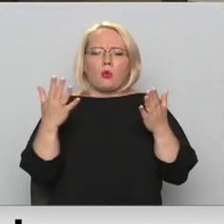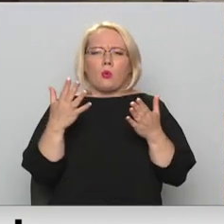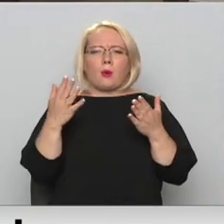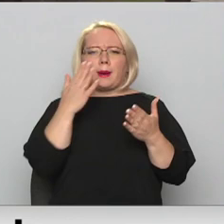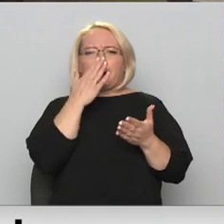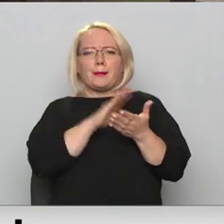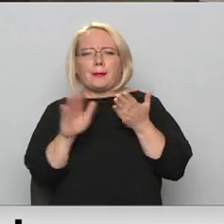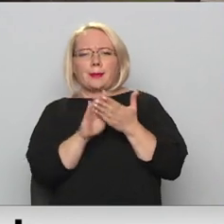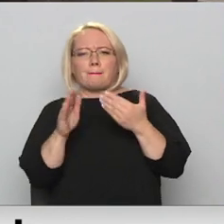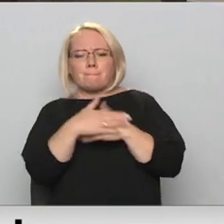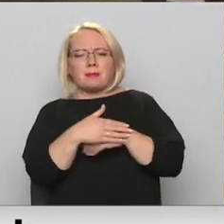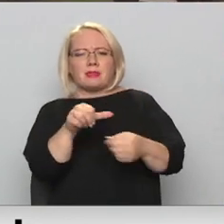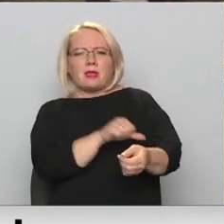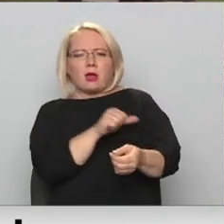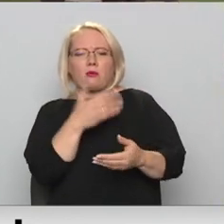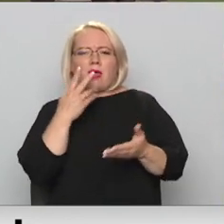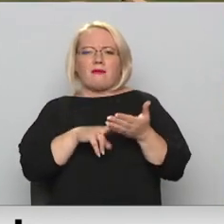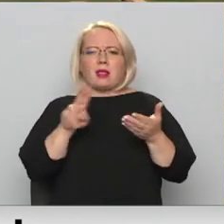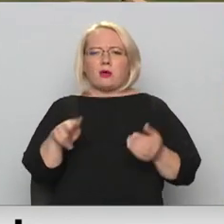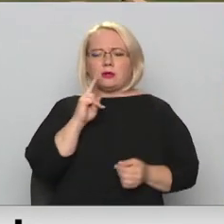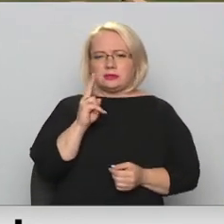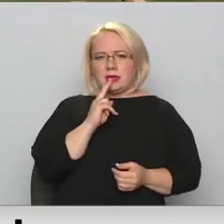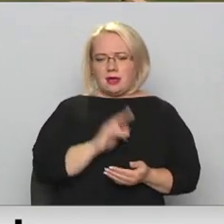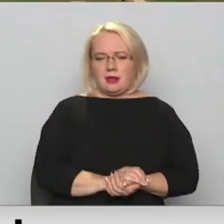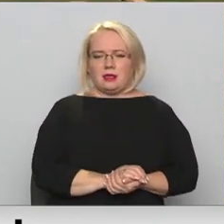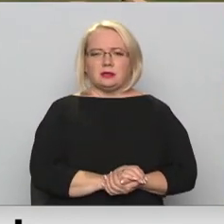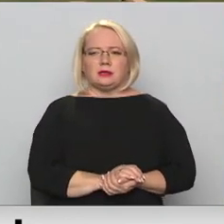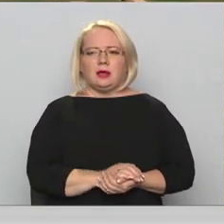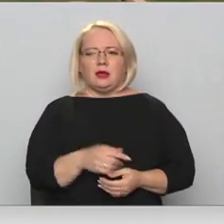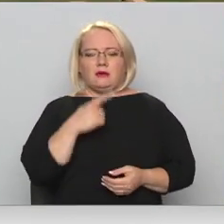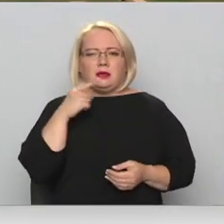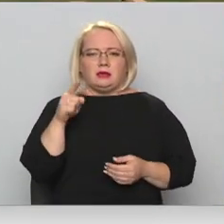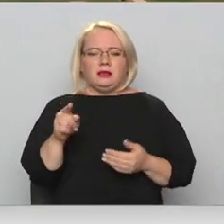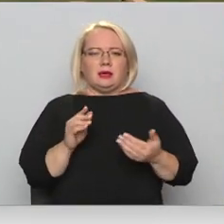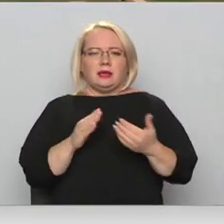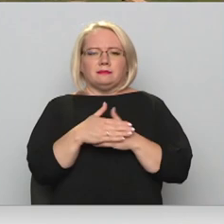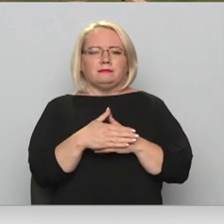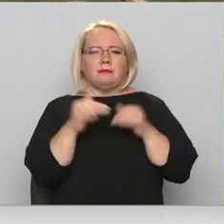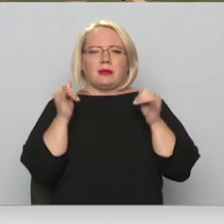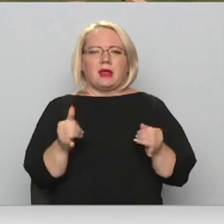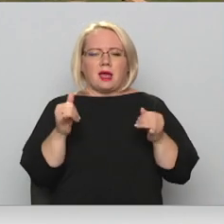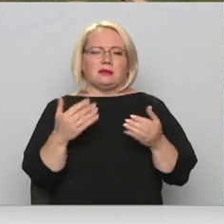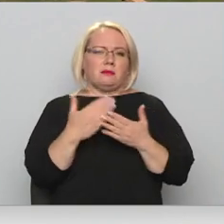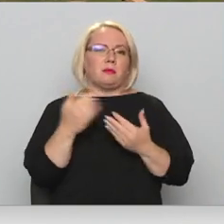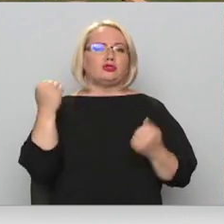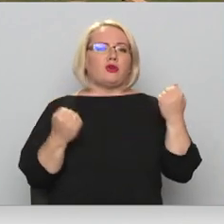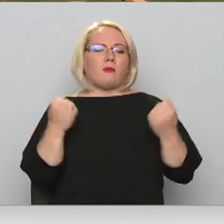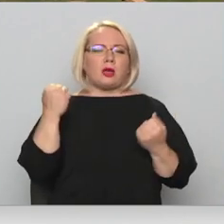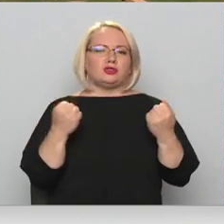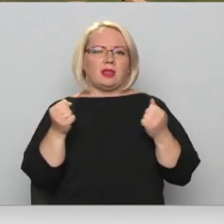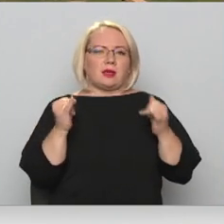slēp narkotikas un nelegālās cigaretes. Ietaisītas tādā slēpnīga krēslā, autovadītāja